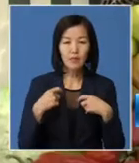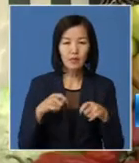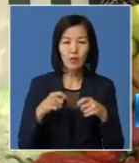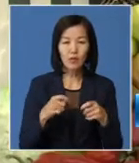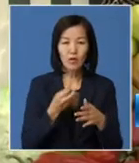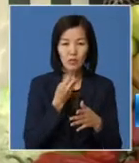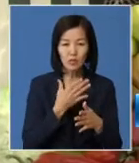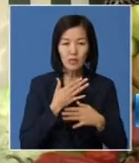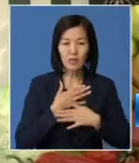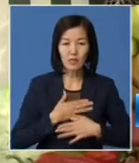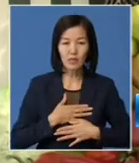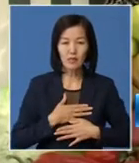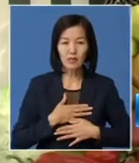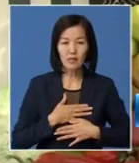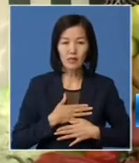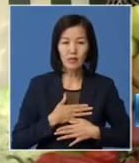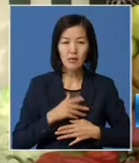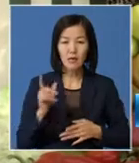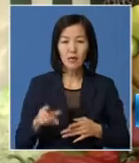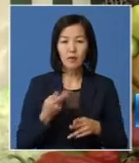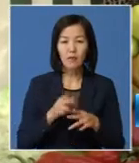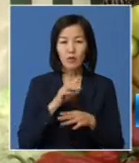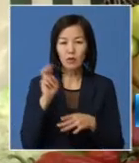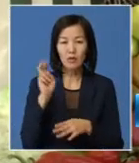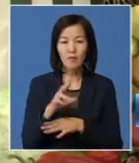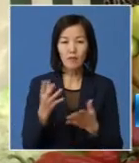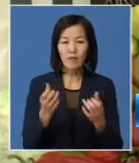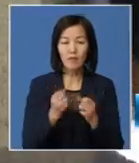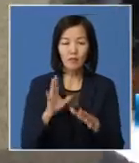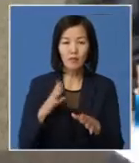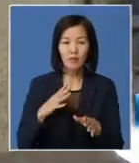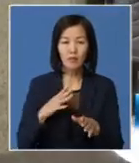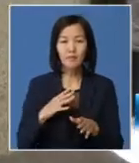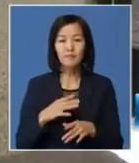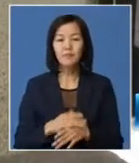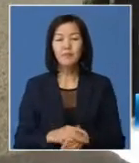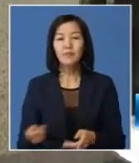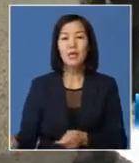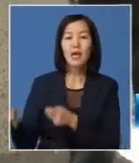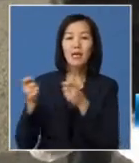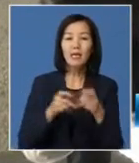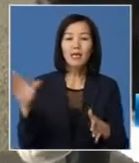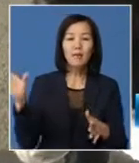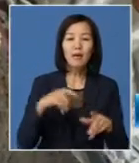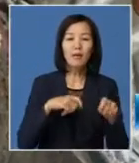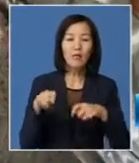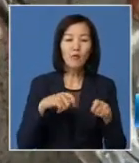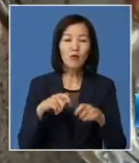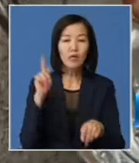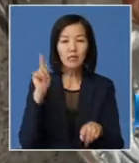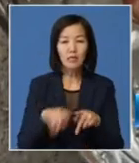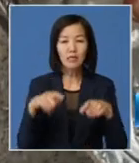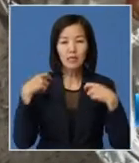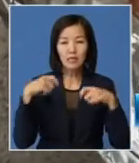Сауда жарайды болып жатыр. Елдер келіп жатыр, қуанып жатыр, алып жатыр елдер. Ат артып әкелген бар тауарын тез арада өткізіп,